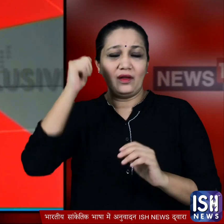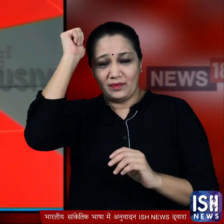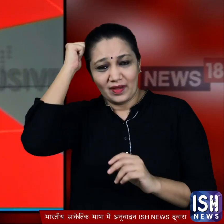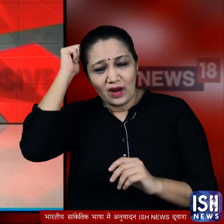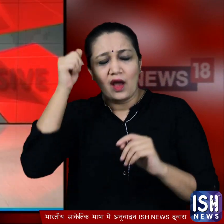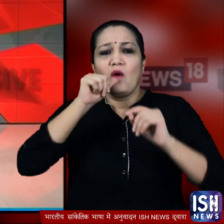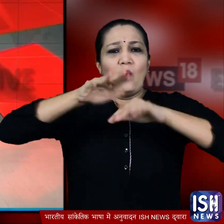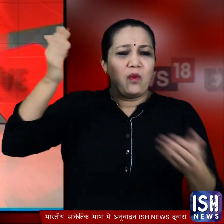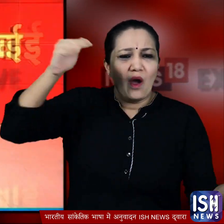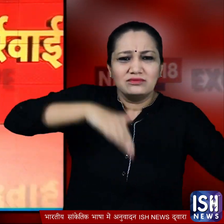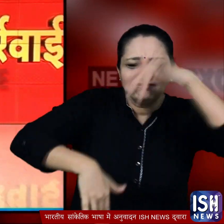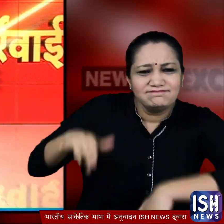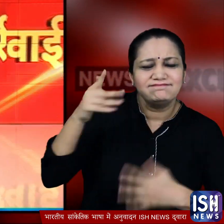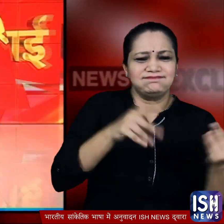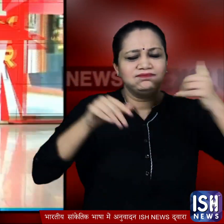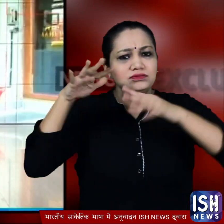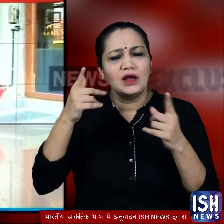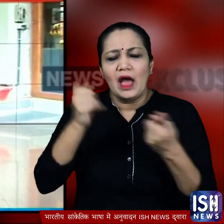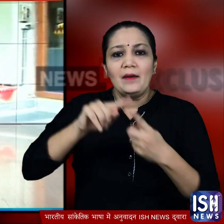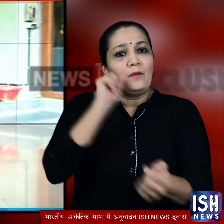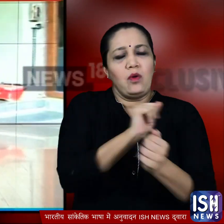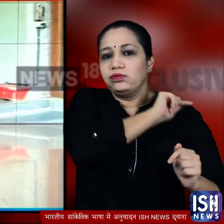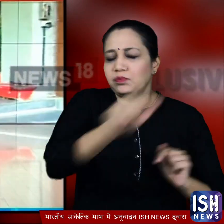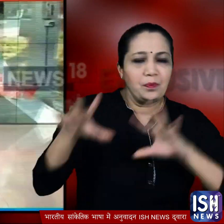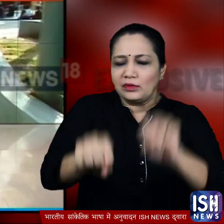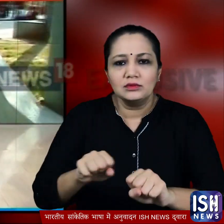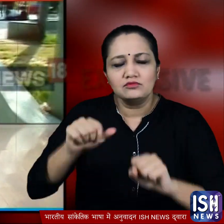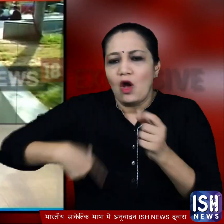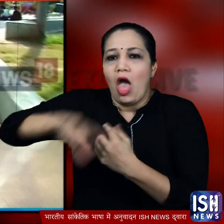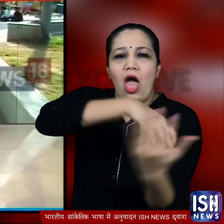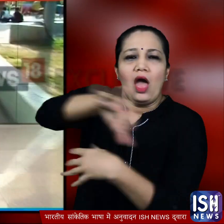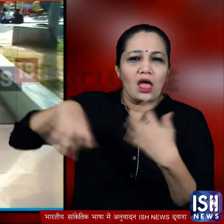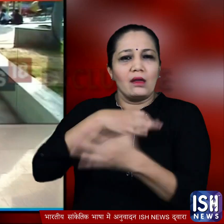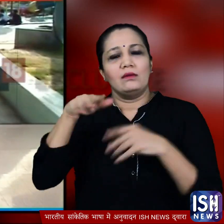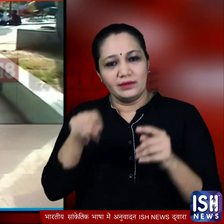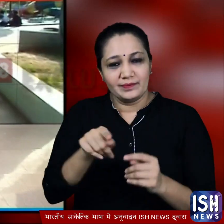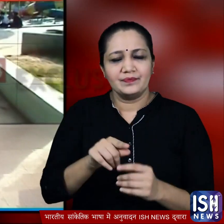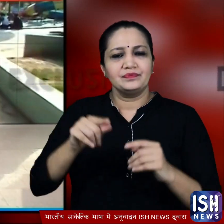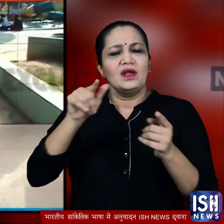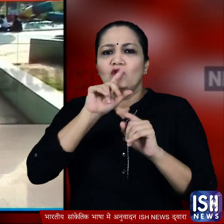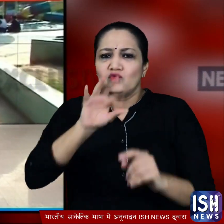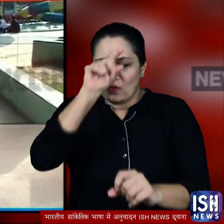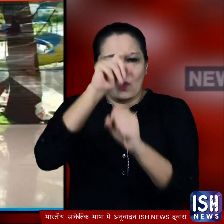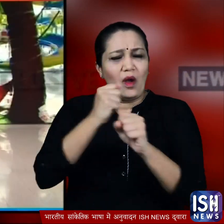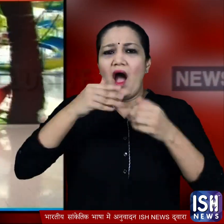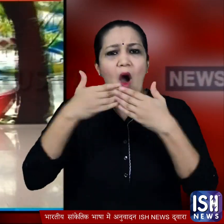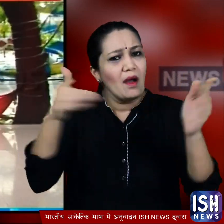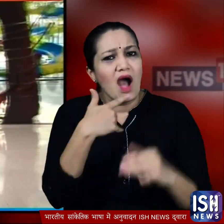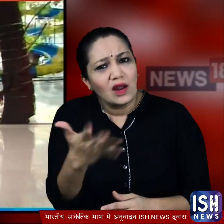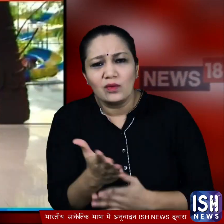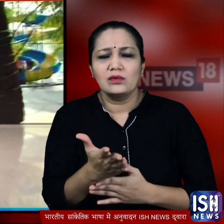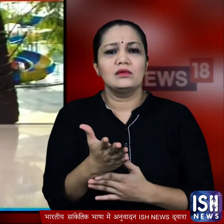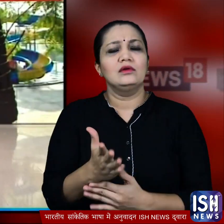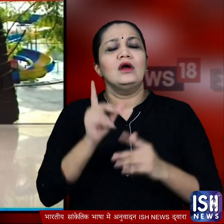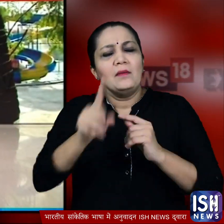वाटर पार्क में उस वक्त अफरा तफरी मच गई जब वहां पुलिस ने छापा मारा। राज्य में कोरोना की वजह से वाटर पार्क खोलने पर पाबंदी है। आरोप है कि